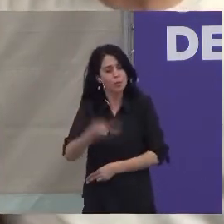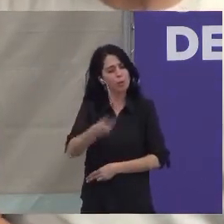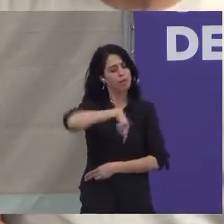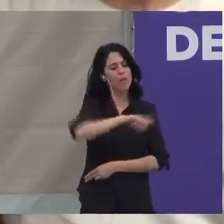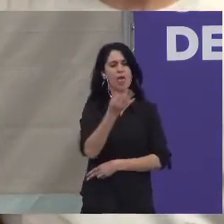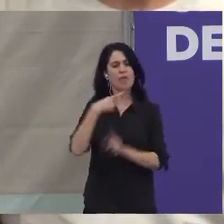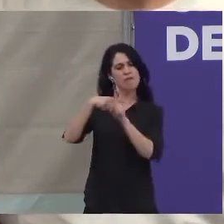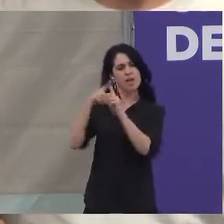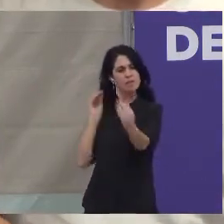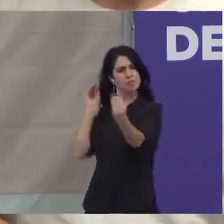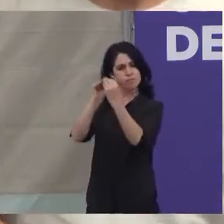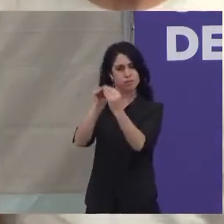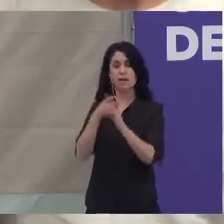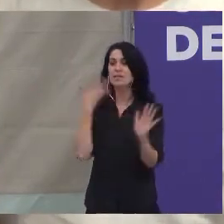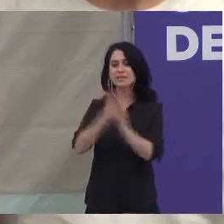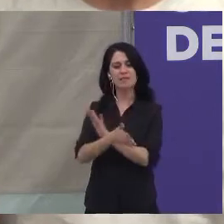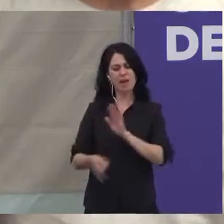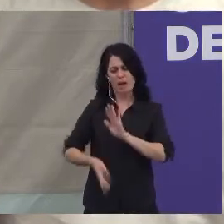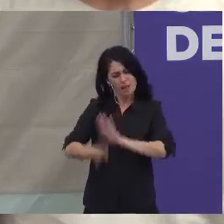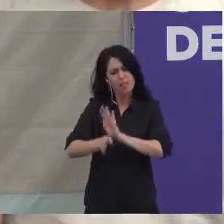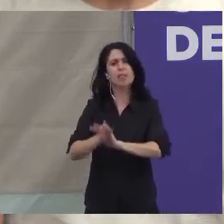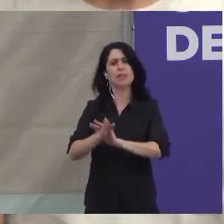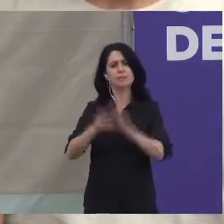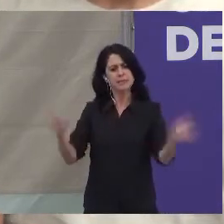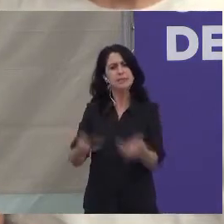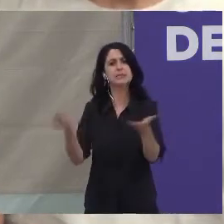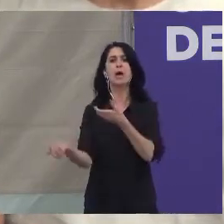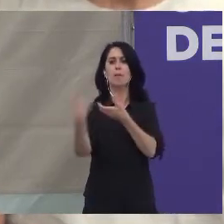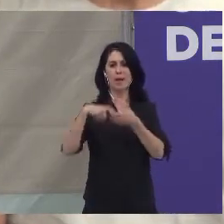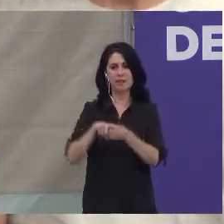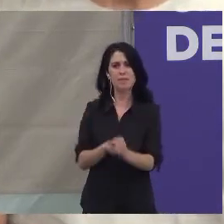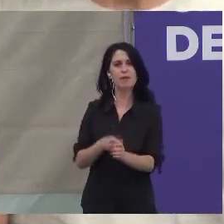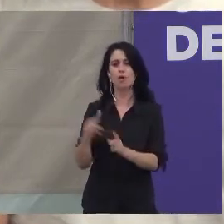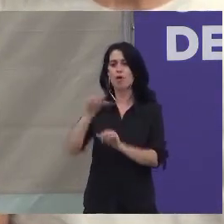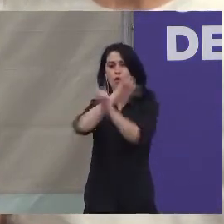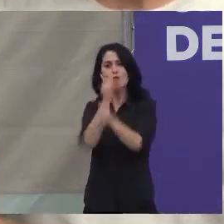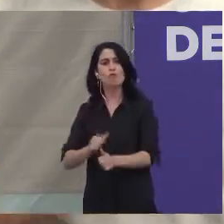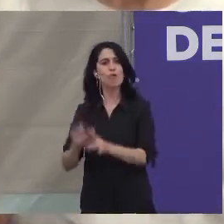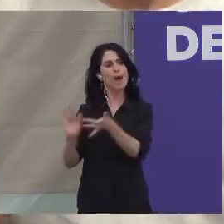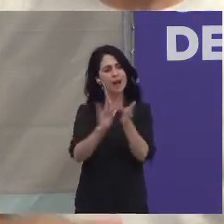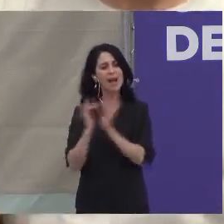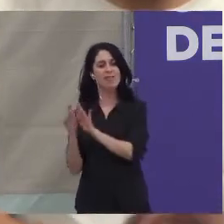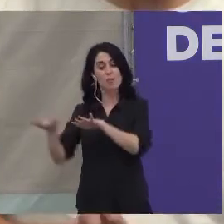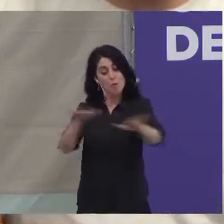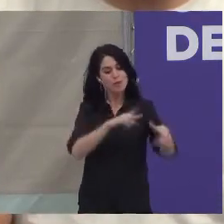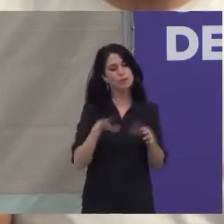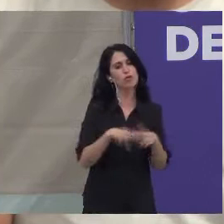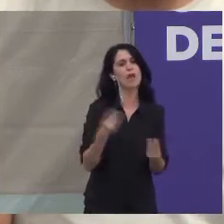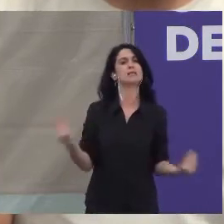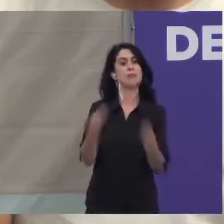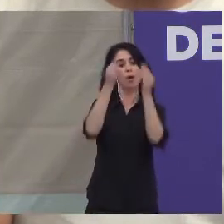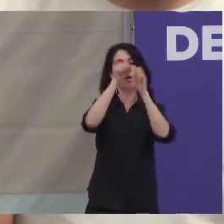que continuem desenvolupant la participació. Establim un nou marc de relacions en els moviments socials.